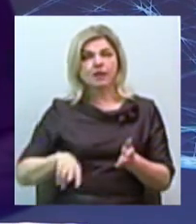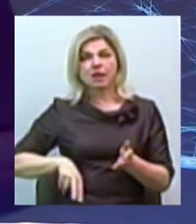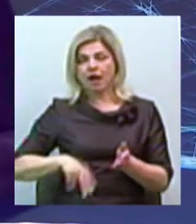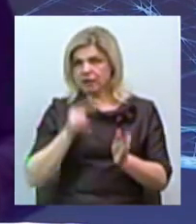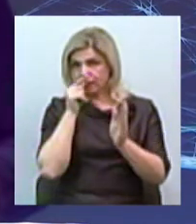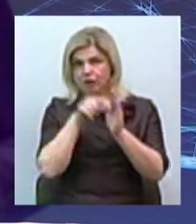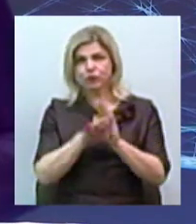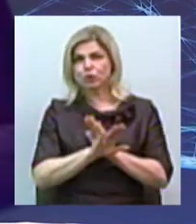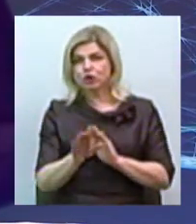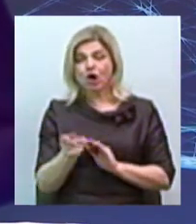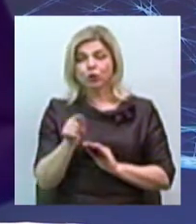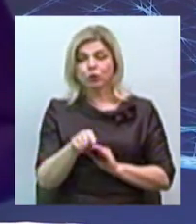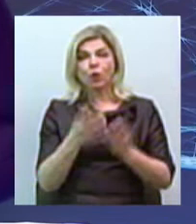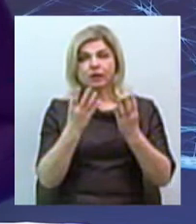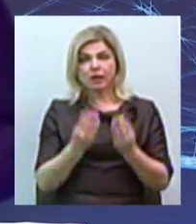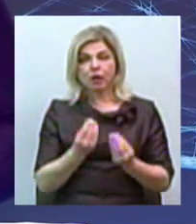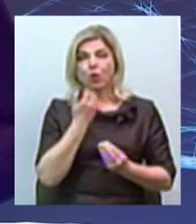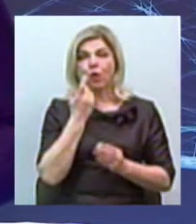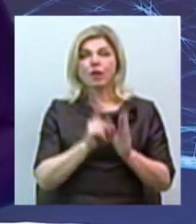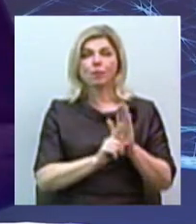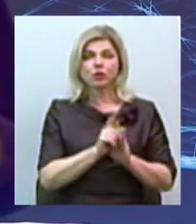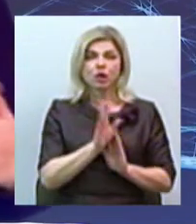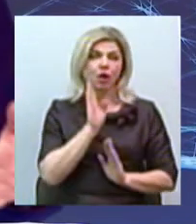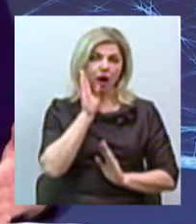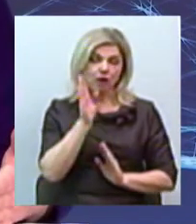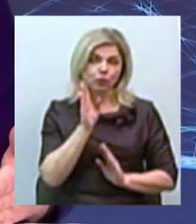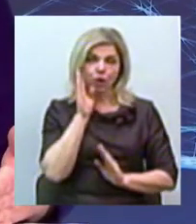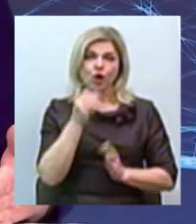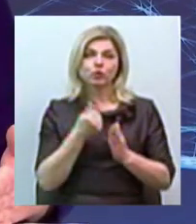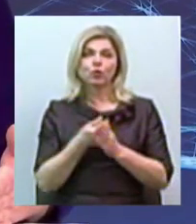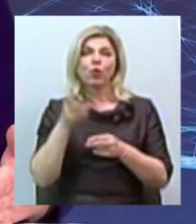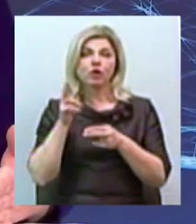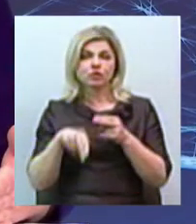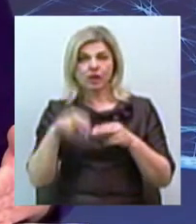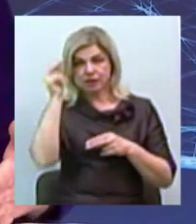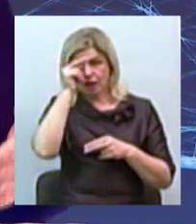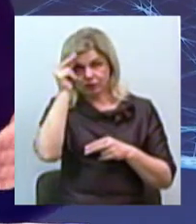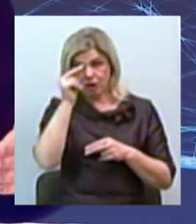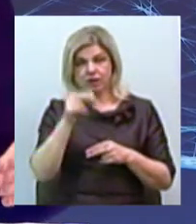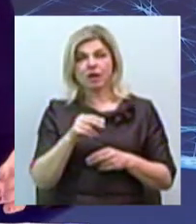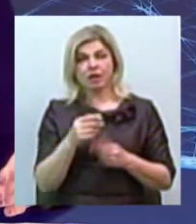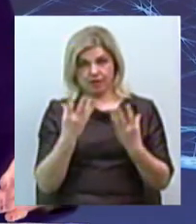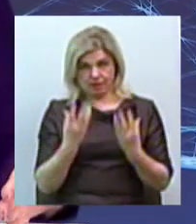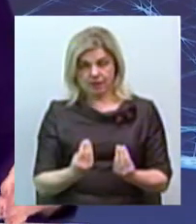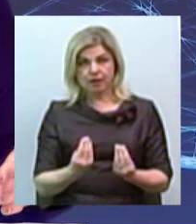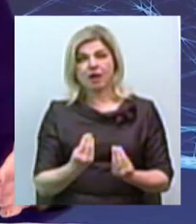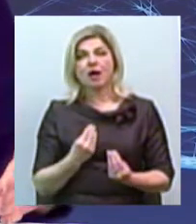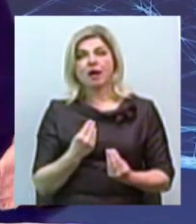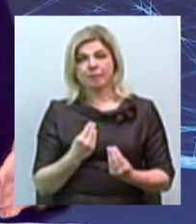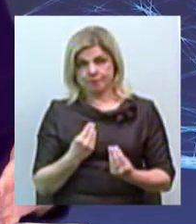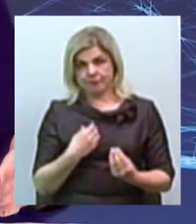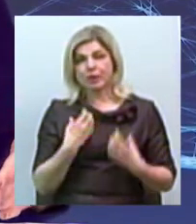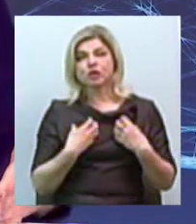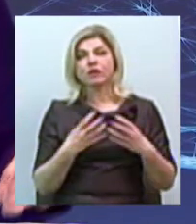у той день, який від початку самого ранку і до закінчення навчального процесу переживають